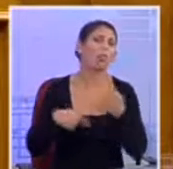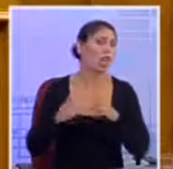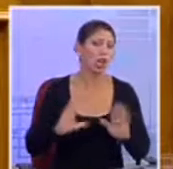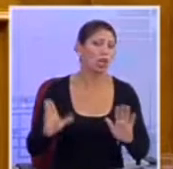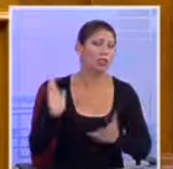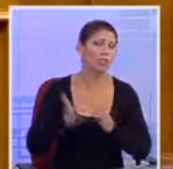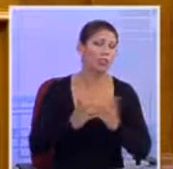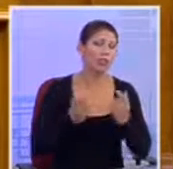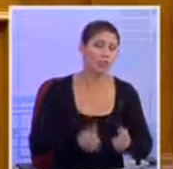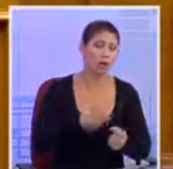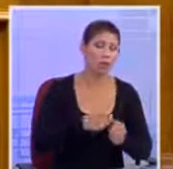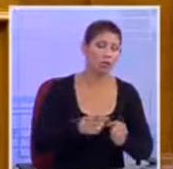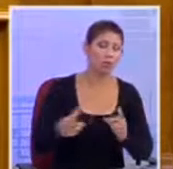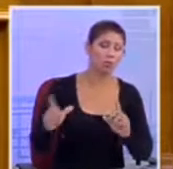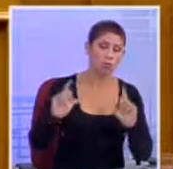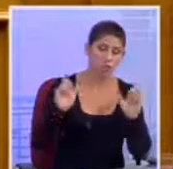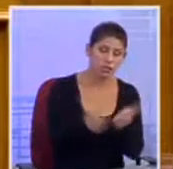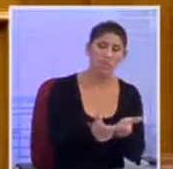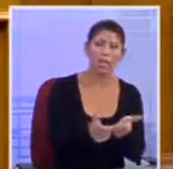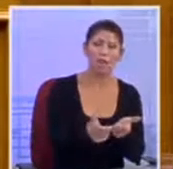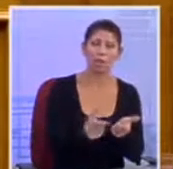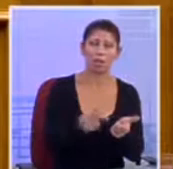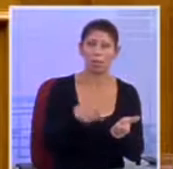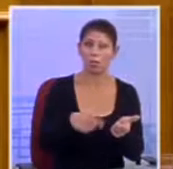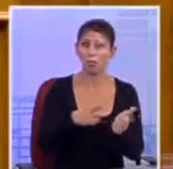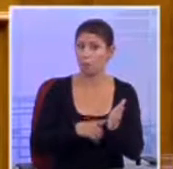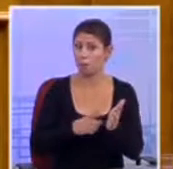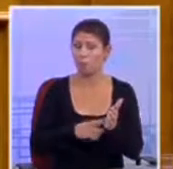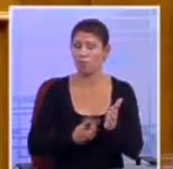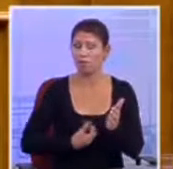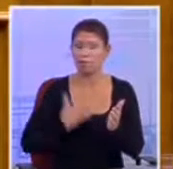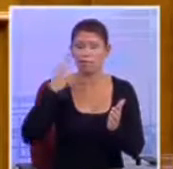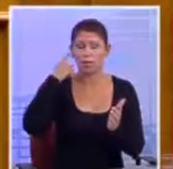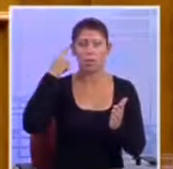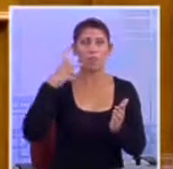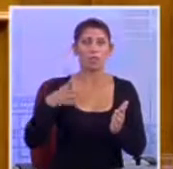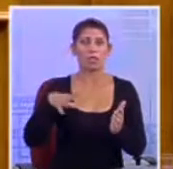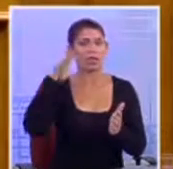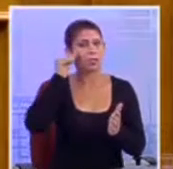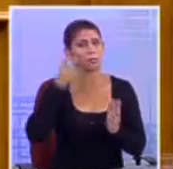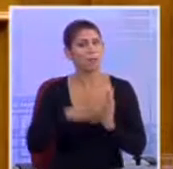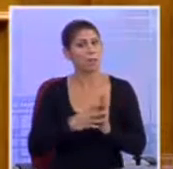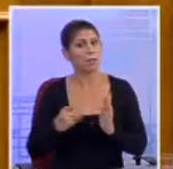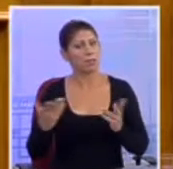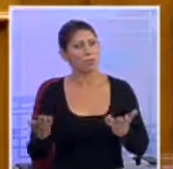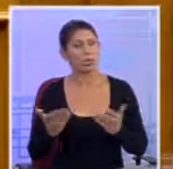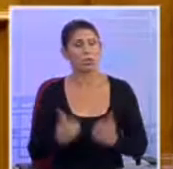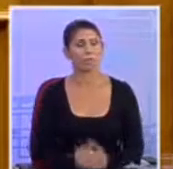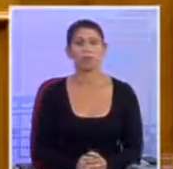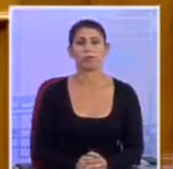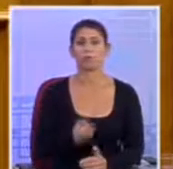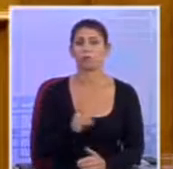σε βάρος των συλλαμβανομένων. Πρέπει εδώ να εμπνεύσουμε αντιλήψεις, όπως παραδείγματος χάρη, ότι